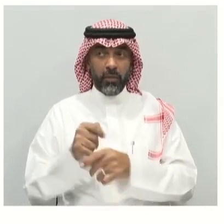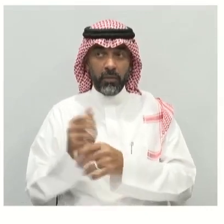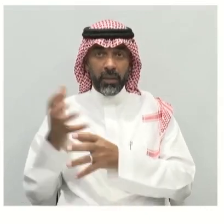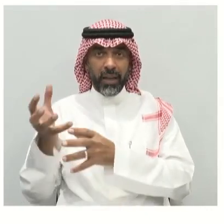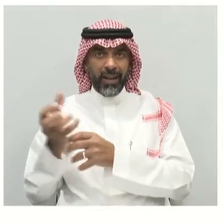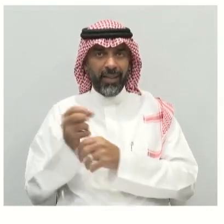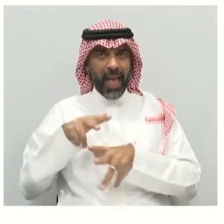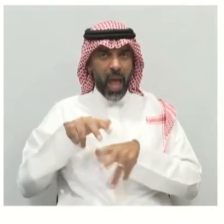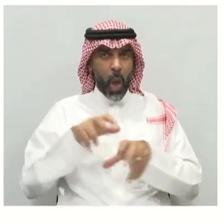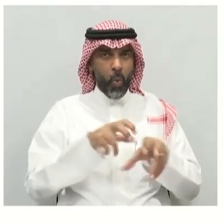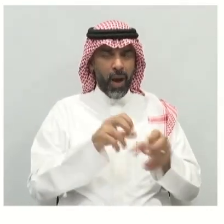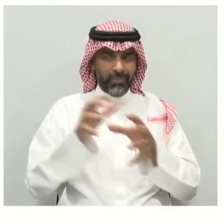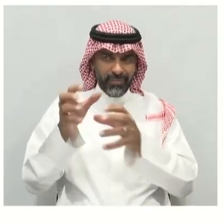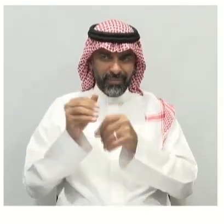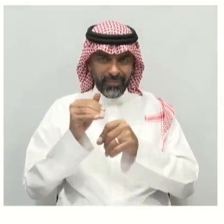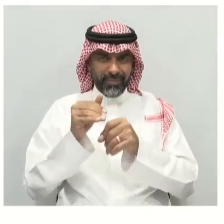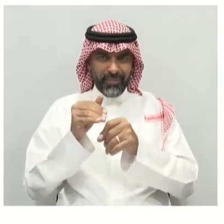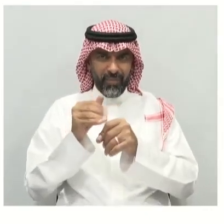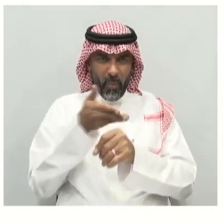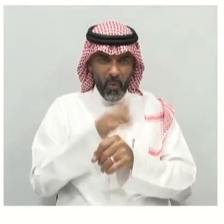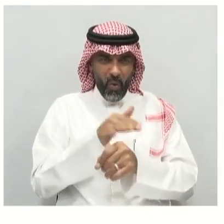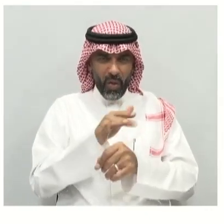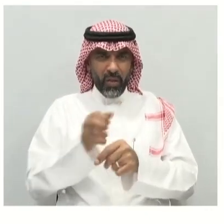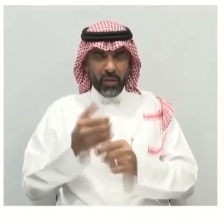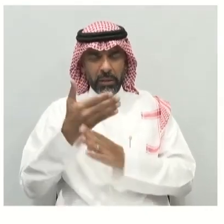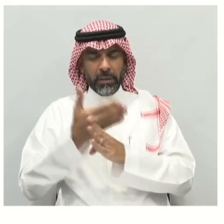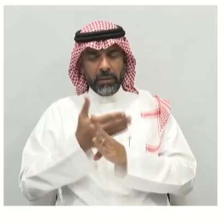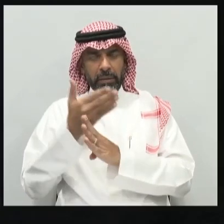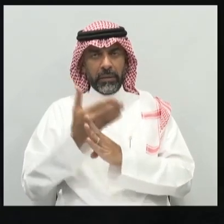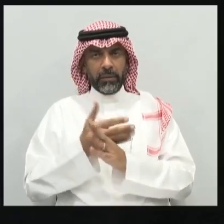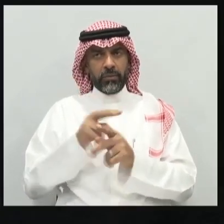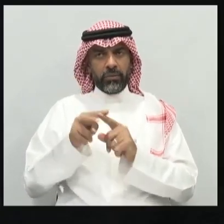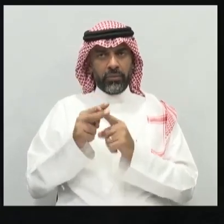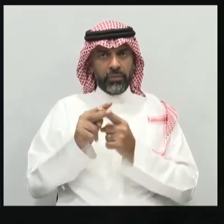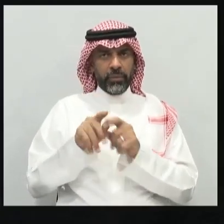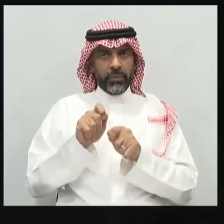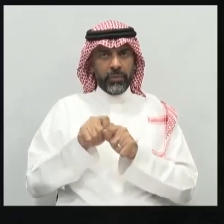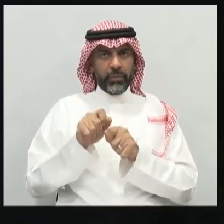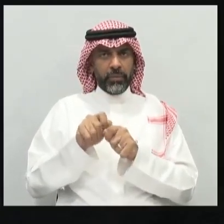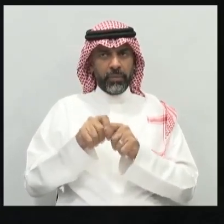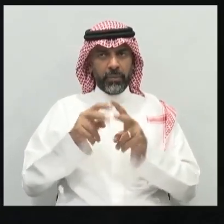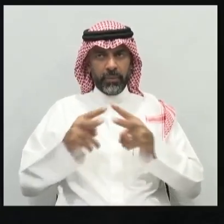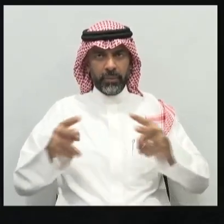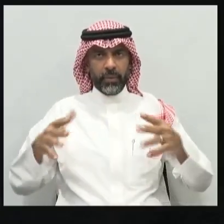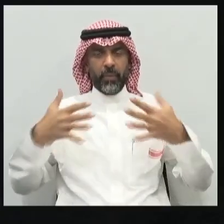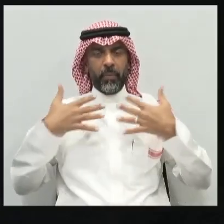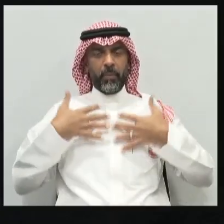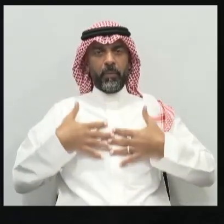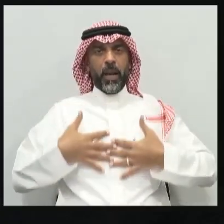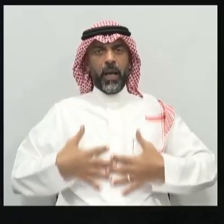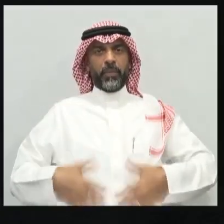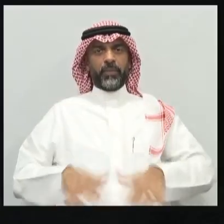من الحيوانات لذلك نسم يها مورد لان جبناها من